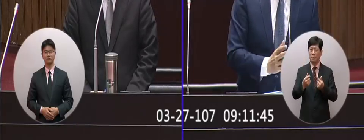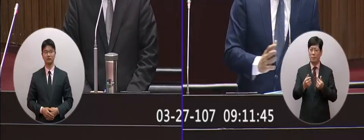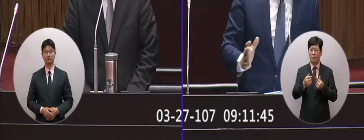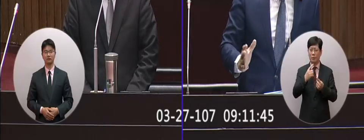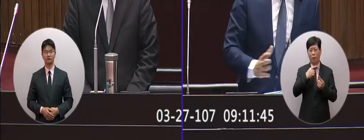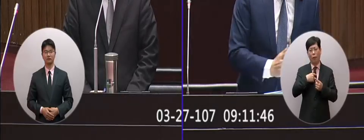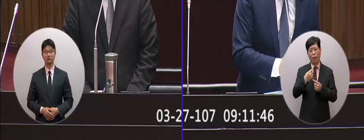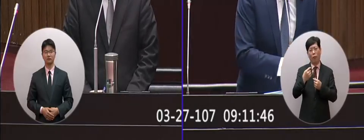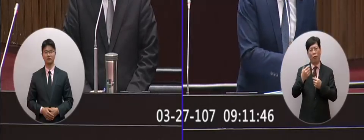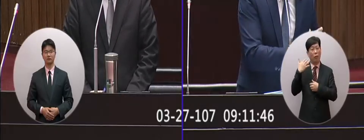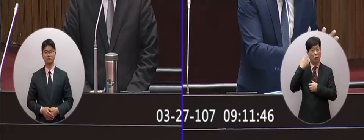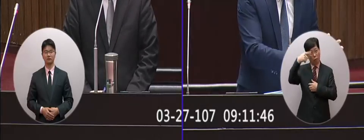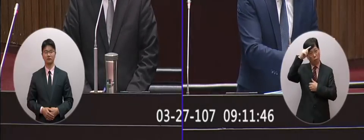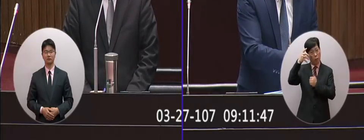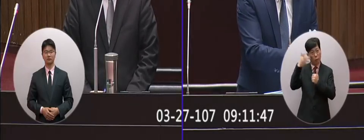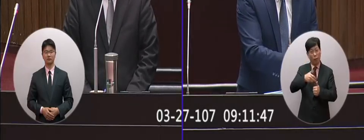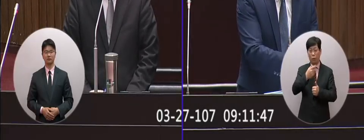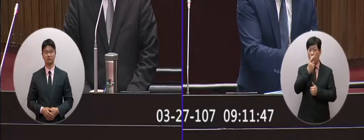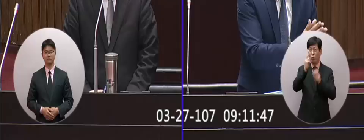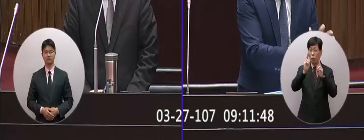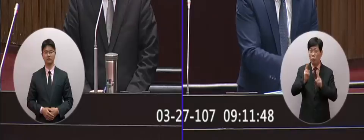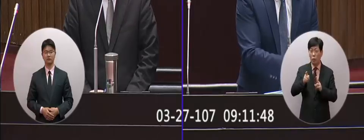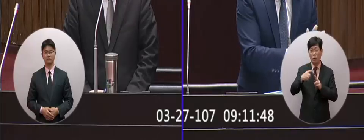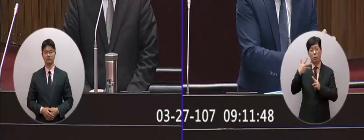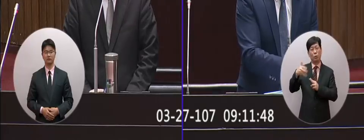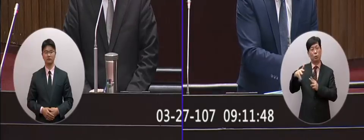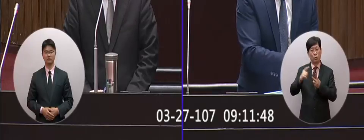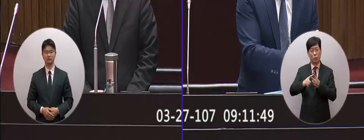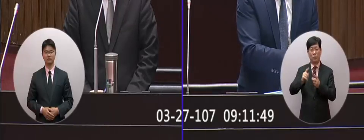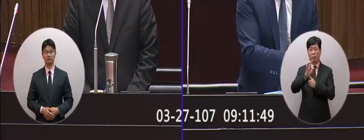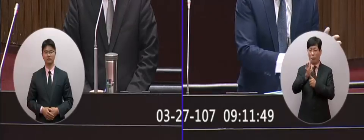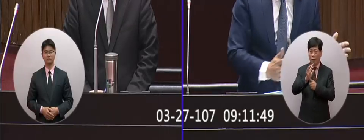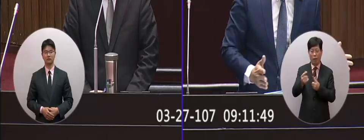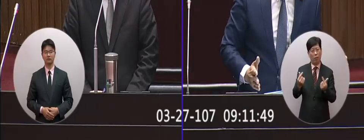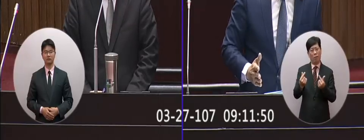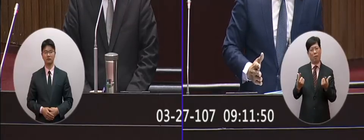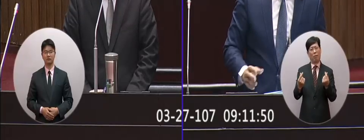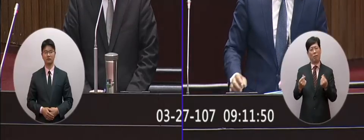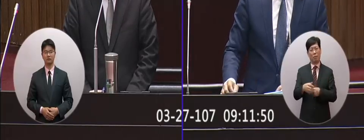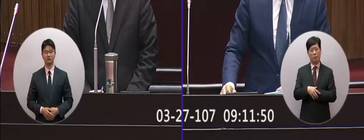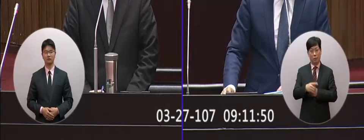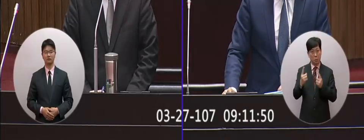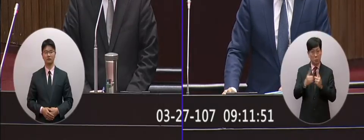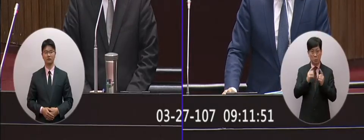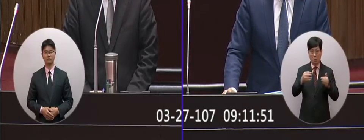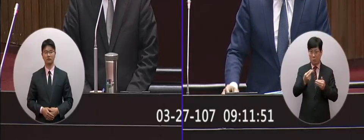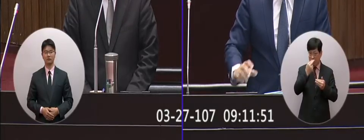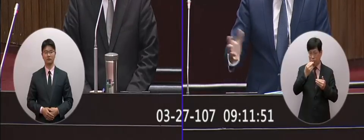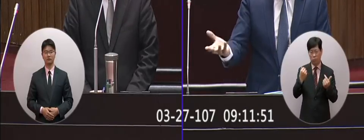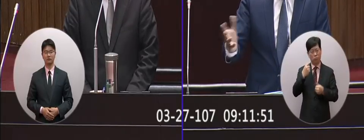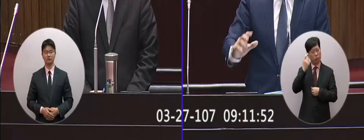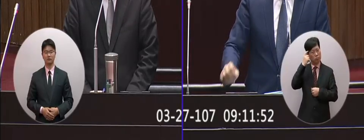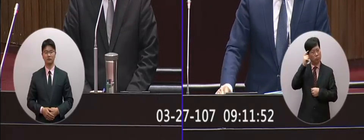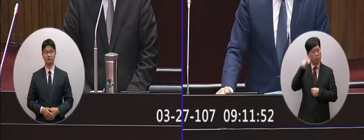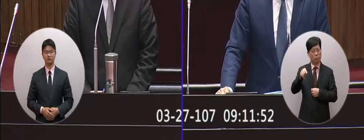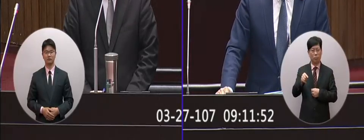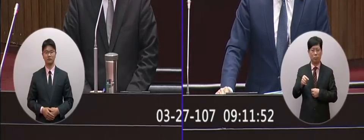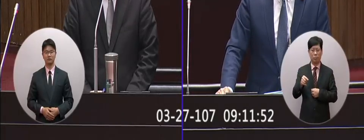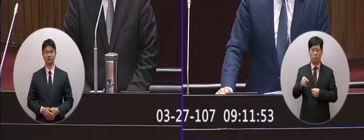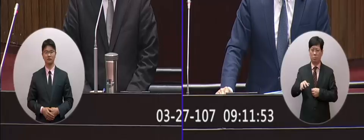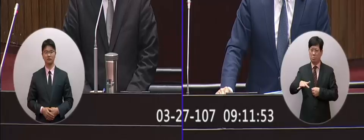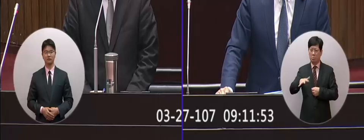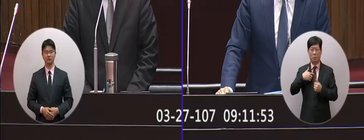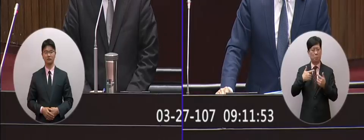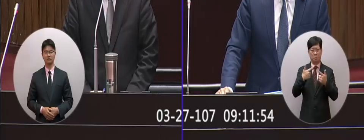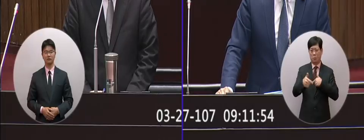比较仰赖在传统的我们这些绿能所听到的水力啦、风力啦这些的部分，对氢能源好像还是认为它是一个并不是